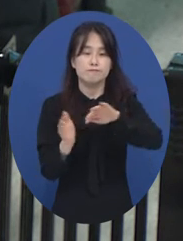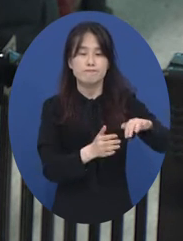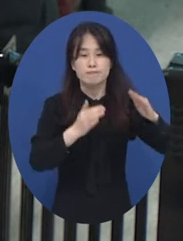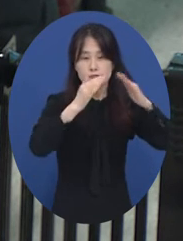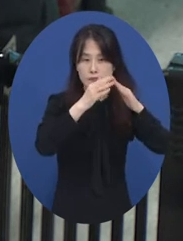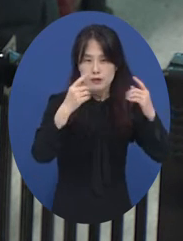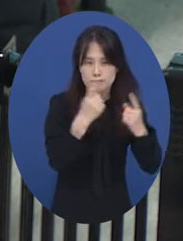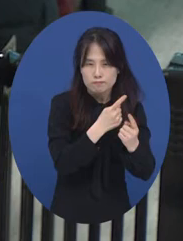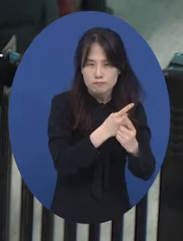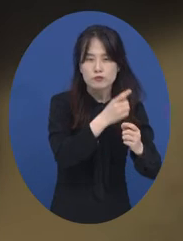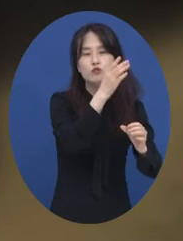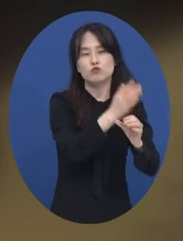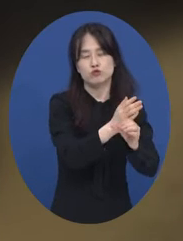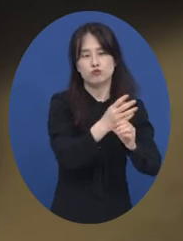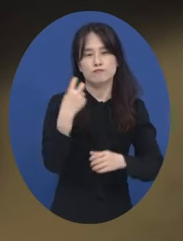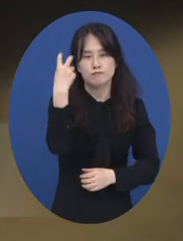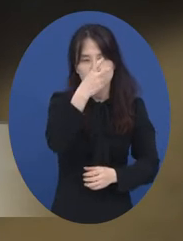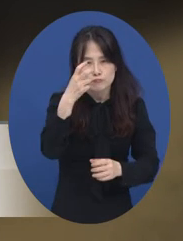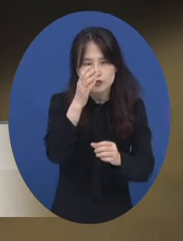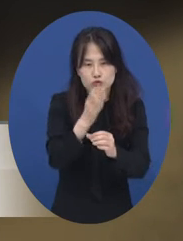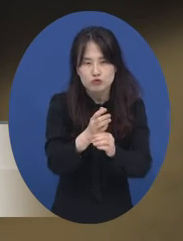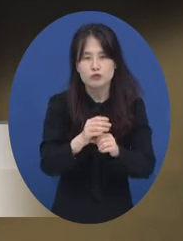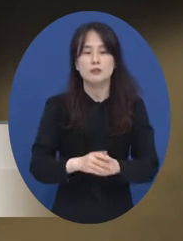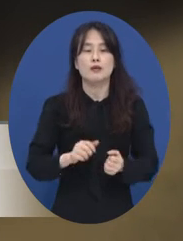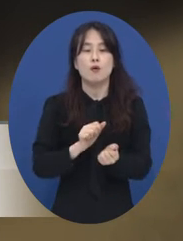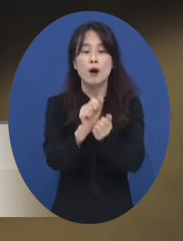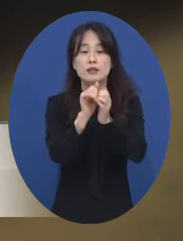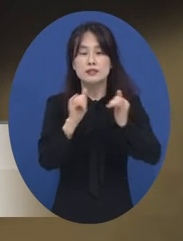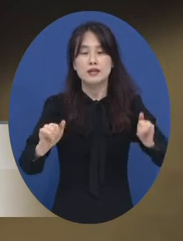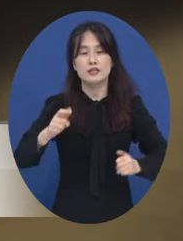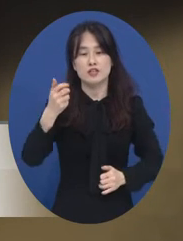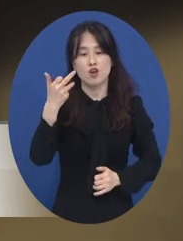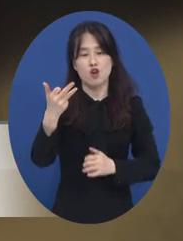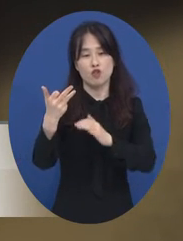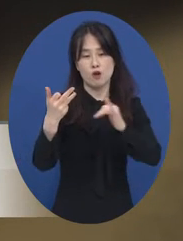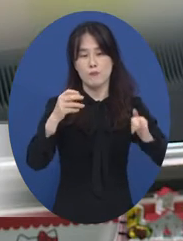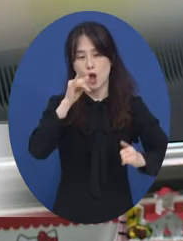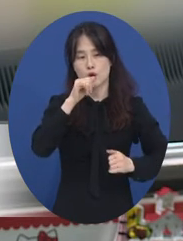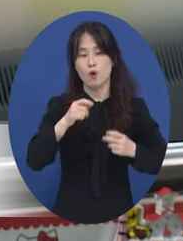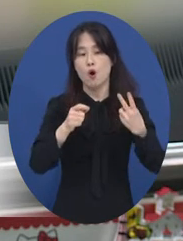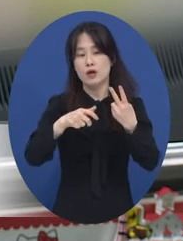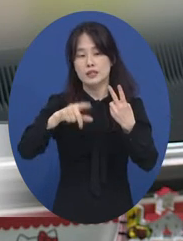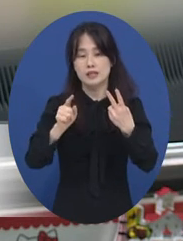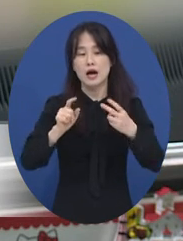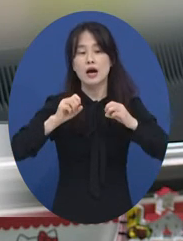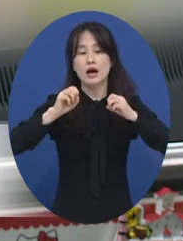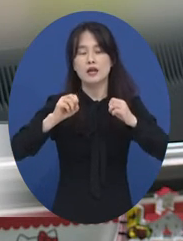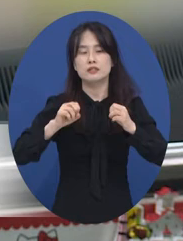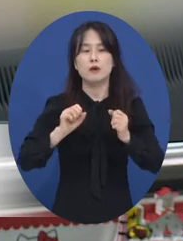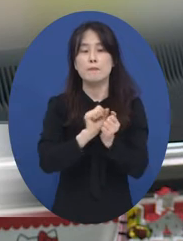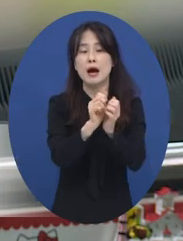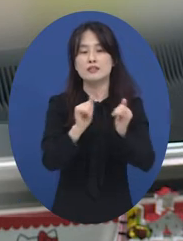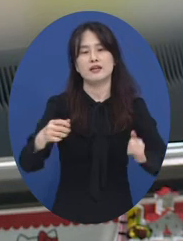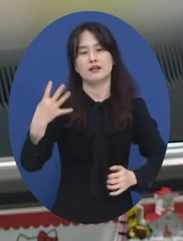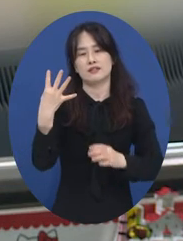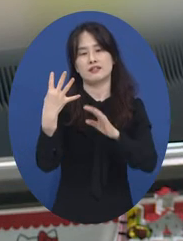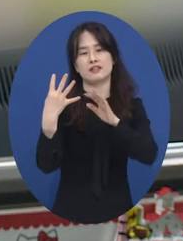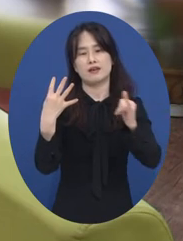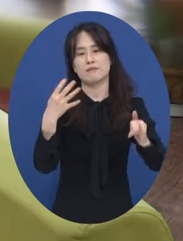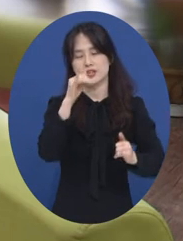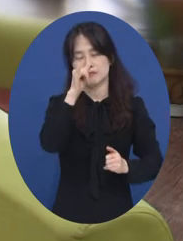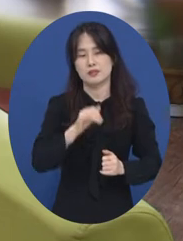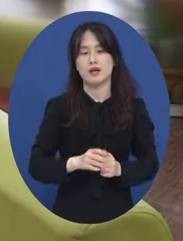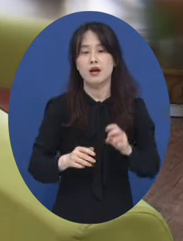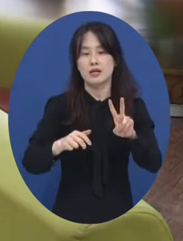후 전수 검사를 실시하고 있습니다 현재까지도 는 확진 다른 18명 있고 2종 2차 전파된 환자는 4명입니다